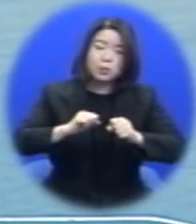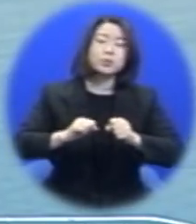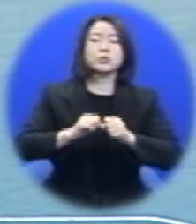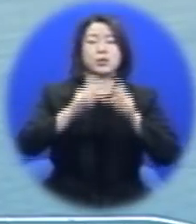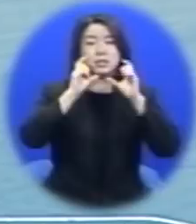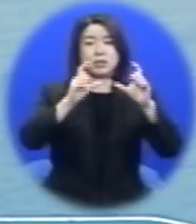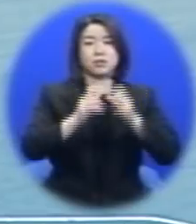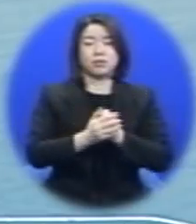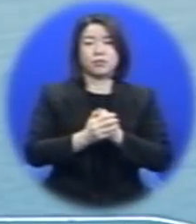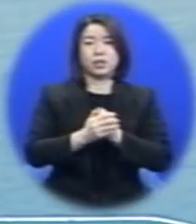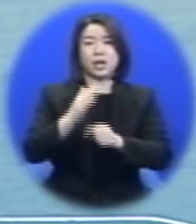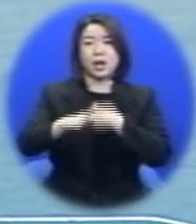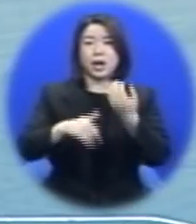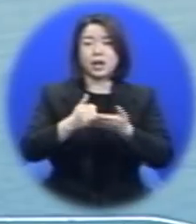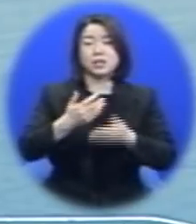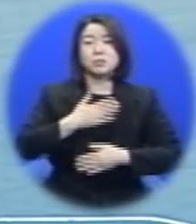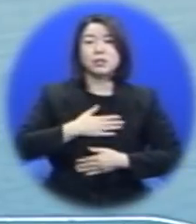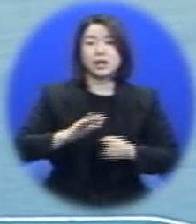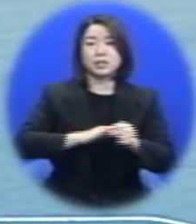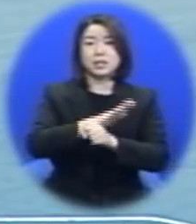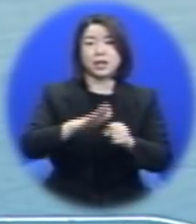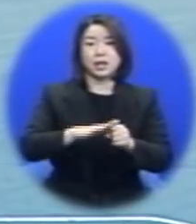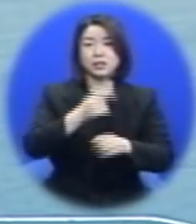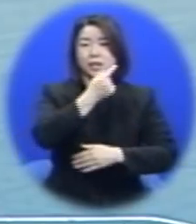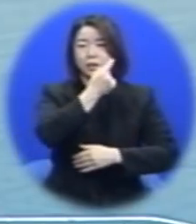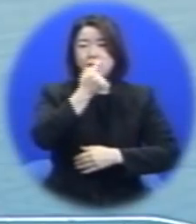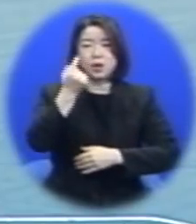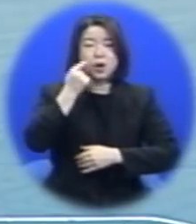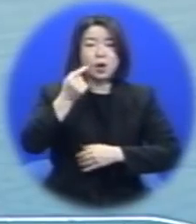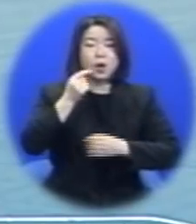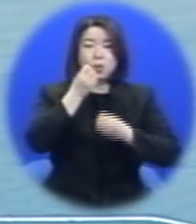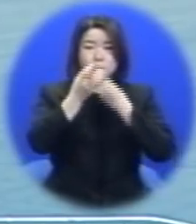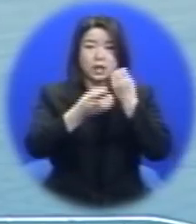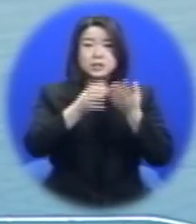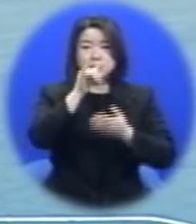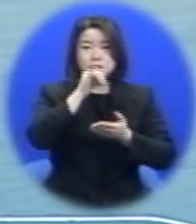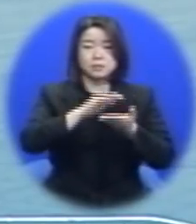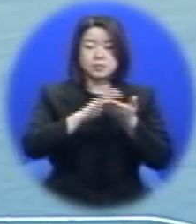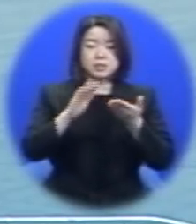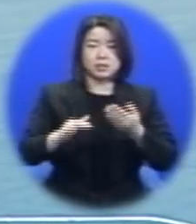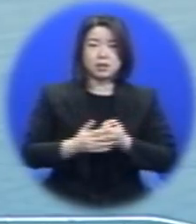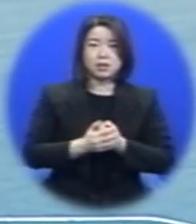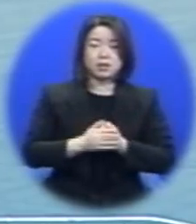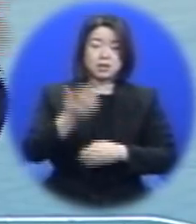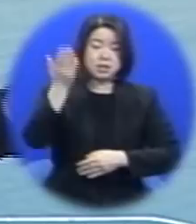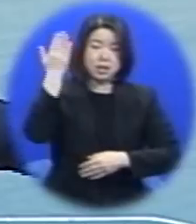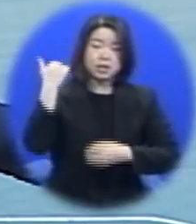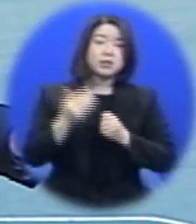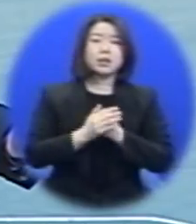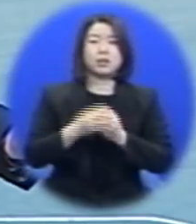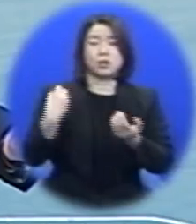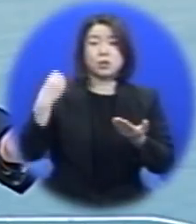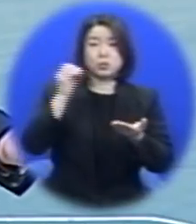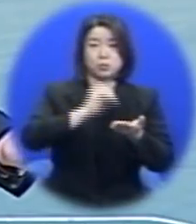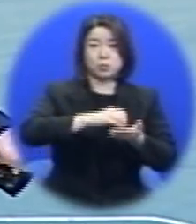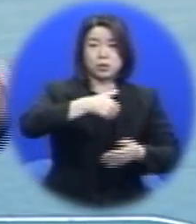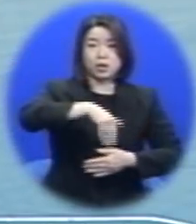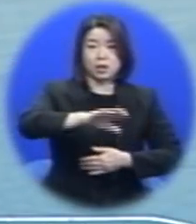하나님이 나를 사랑하신다는 확증입니다. 우리가 전에는 돌아갈 곳이